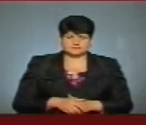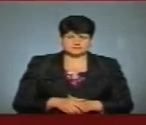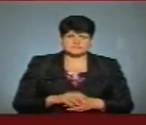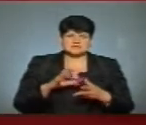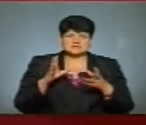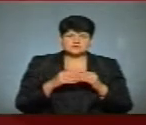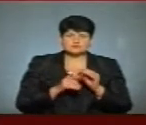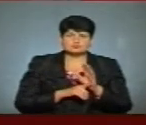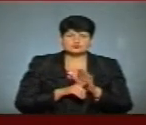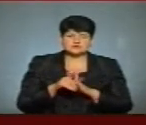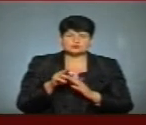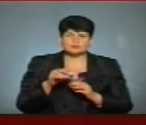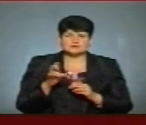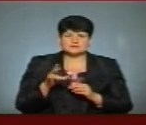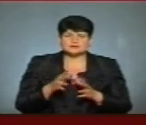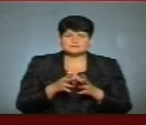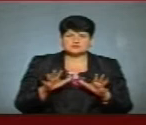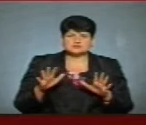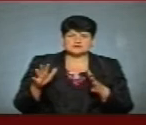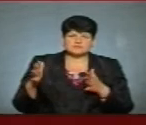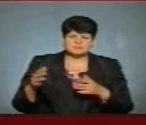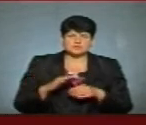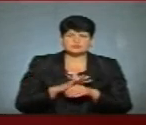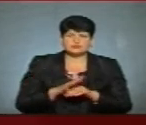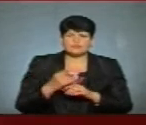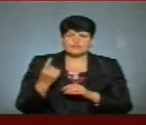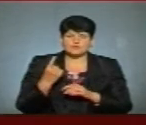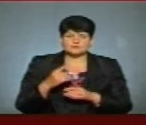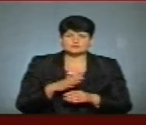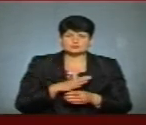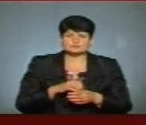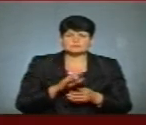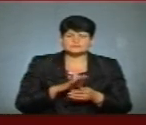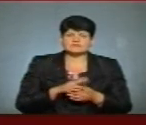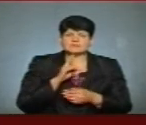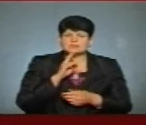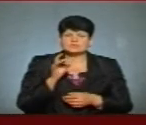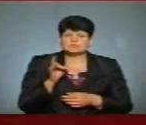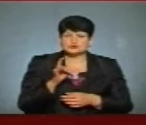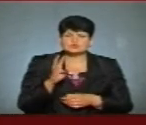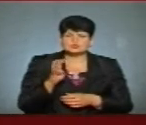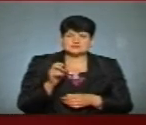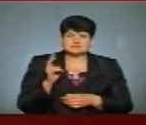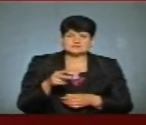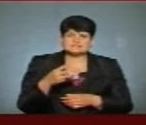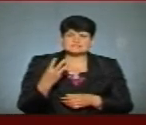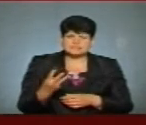Загалом від початку пандемії найбільше випадків COVID-19 в області фіксували в Кременецькому районі –